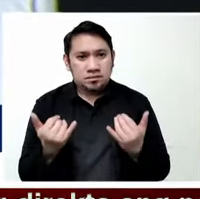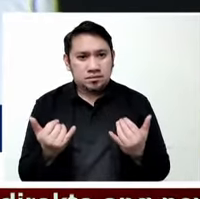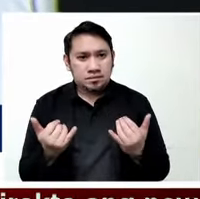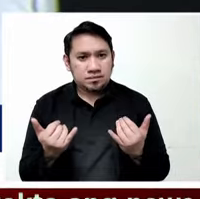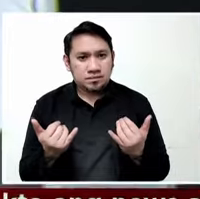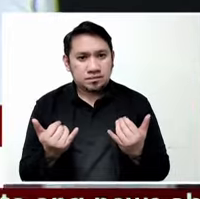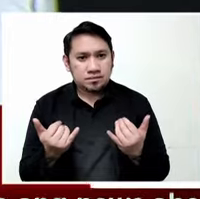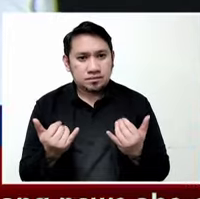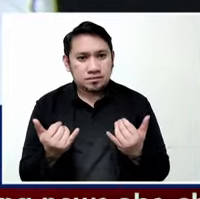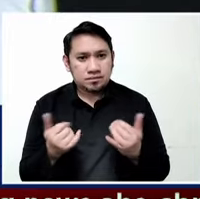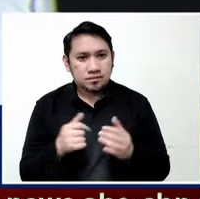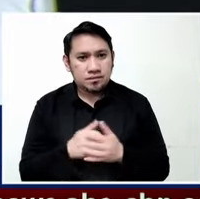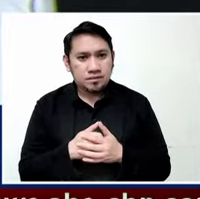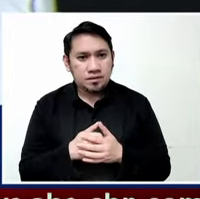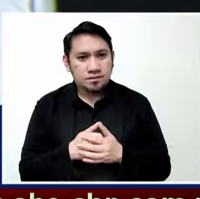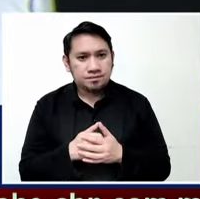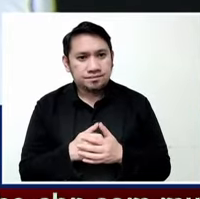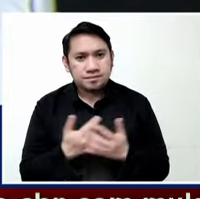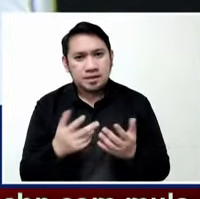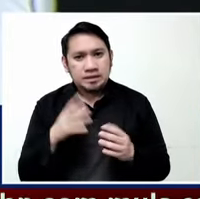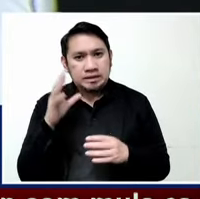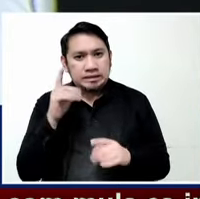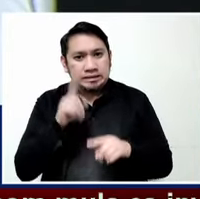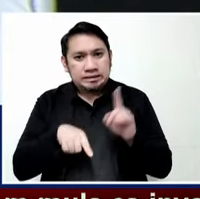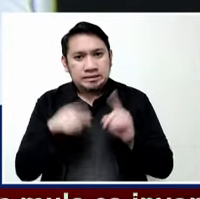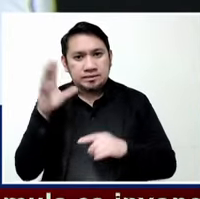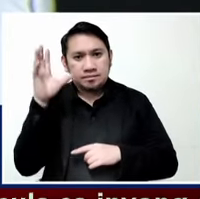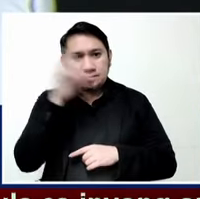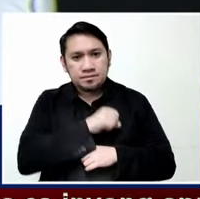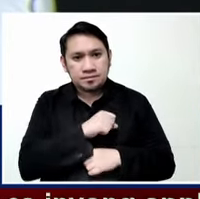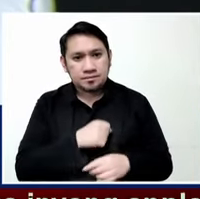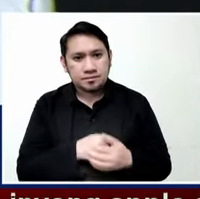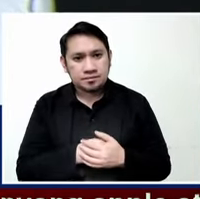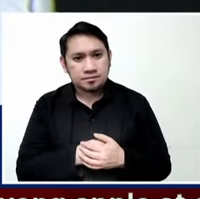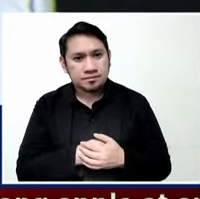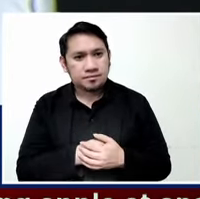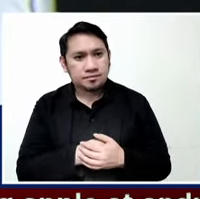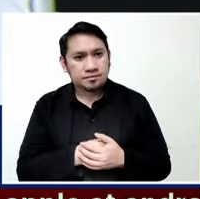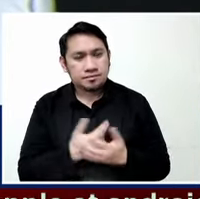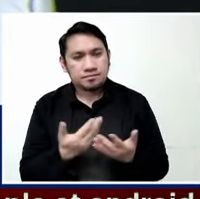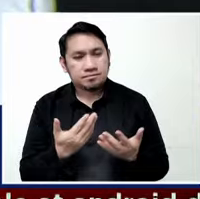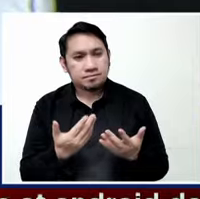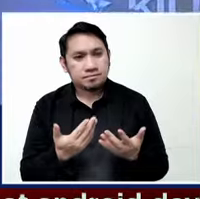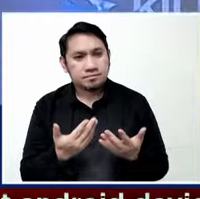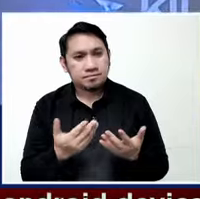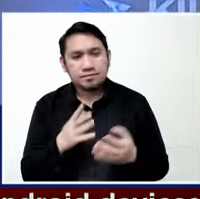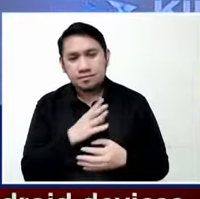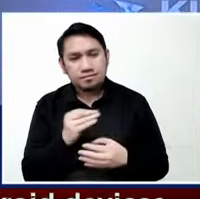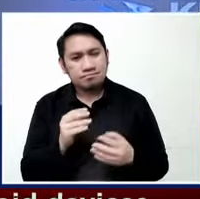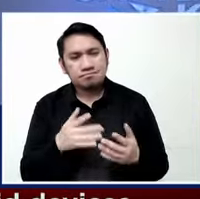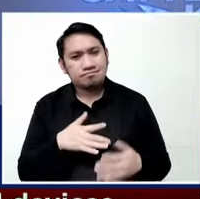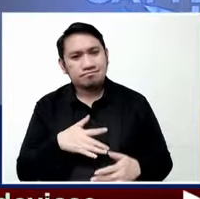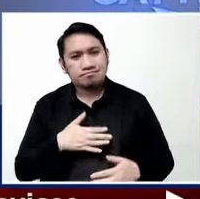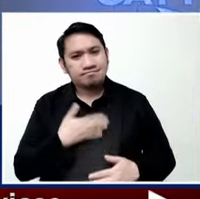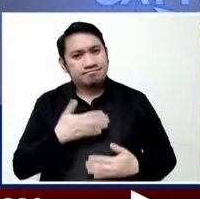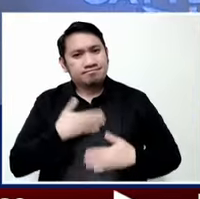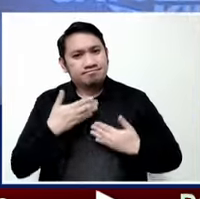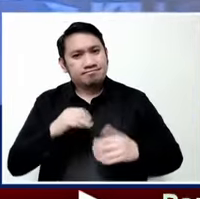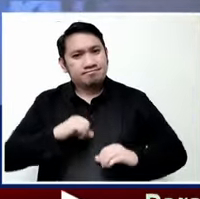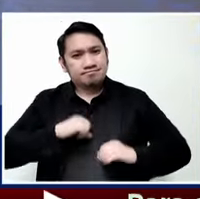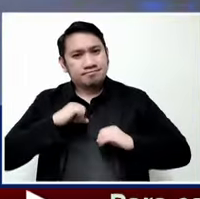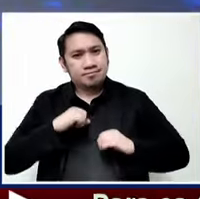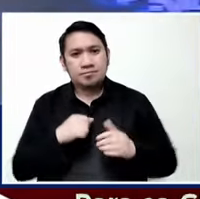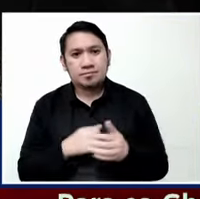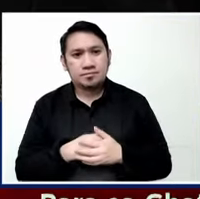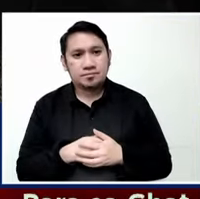mind-blowing, and ano ba? Nakaka-proud. Pinagpapasalamat din ni Arjo